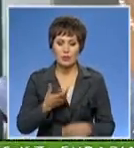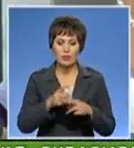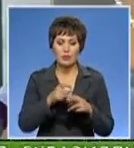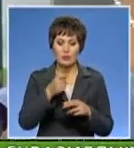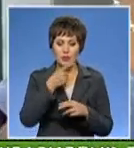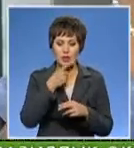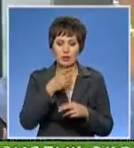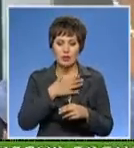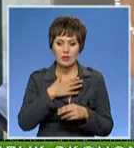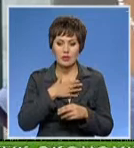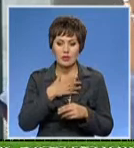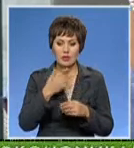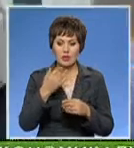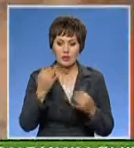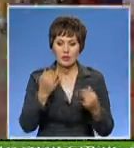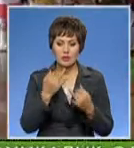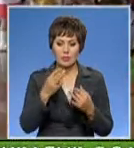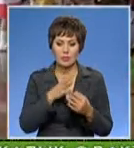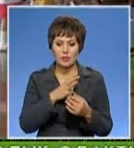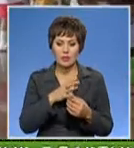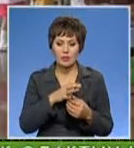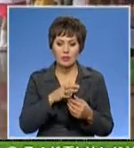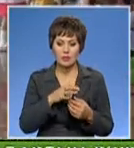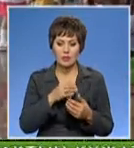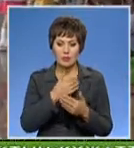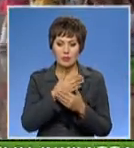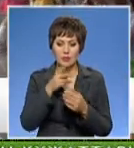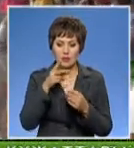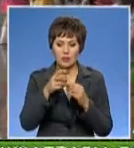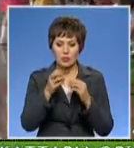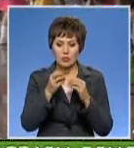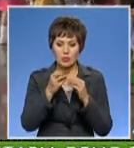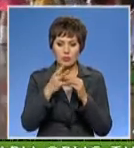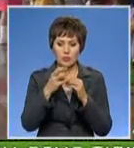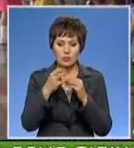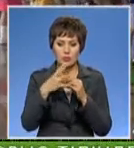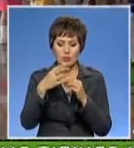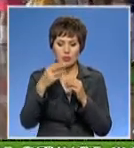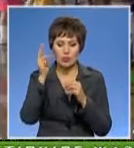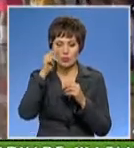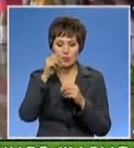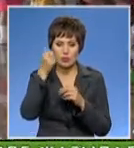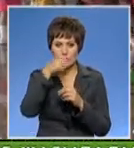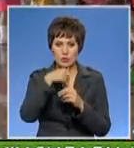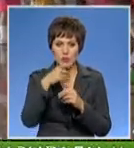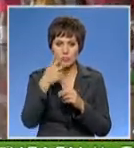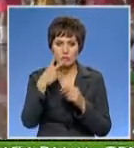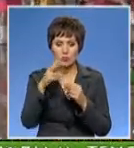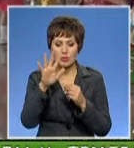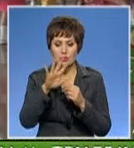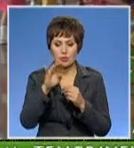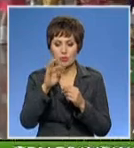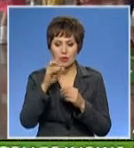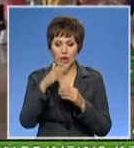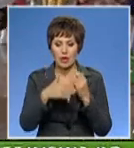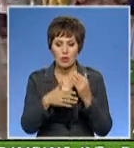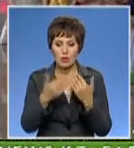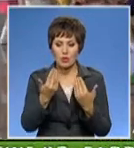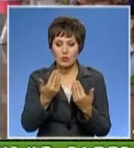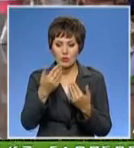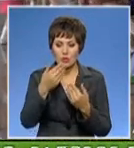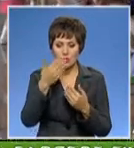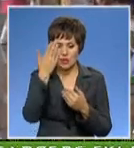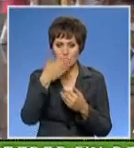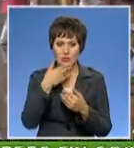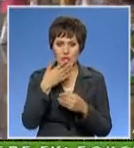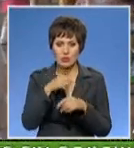метроны бірінші рет көрдім. Біз жалпы 2013-2014 оқу жылын 25 мамырда аяқтап, осы жаз